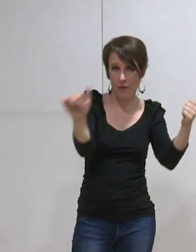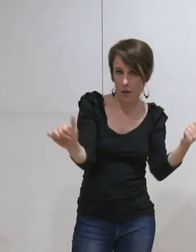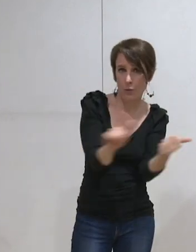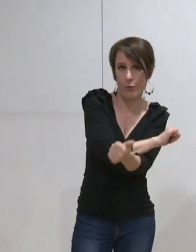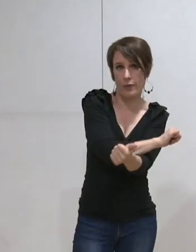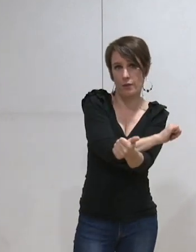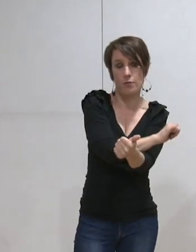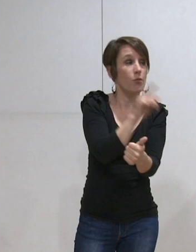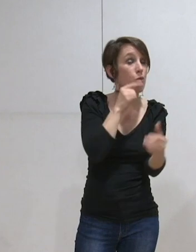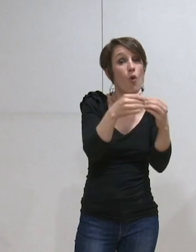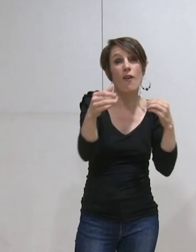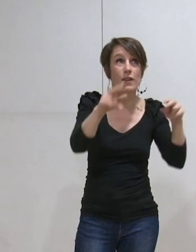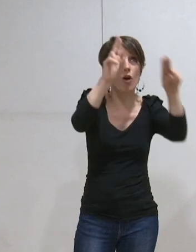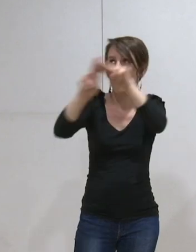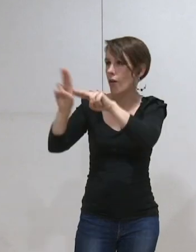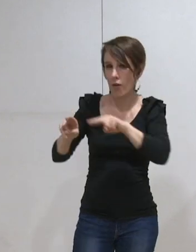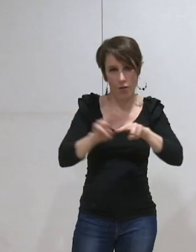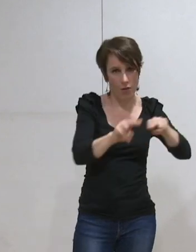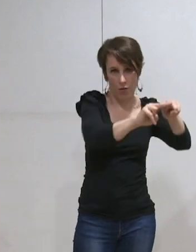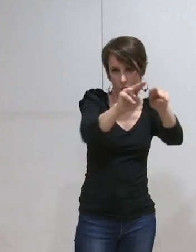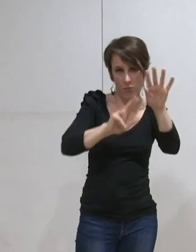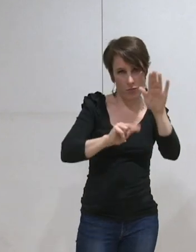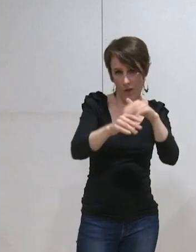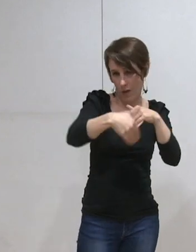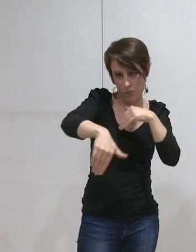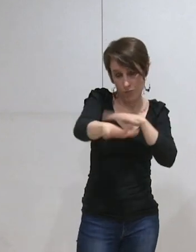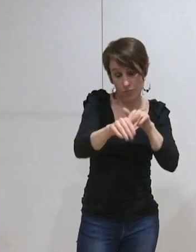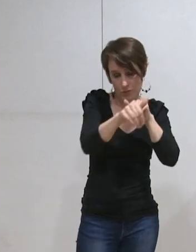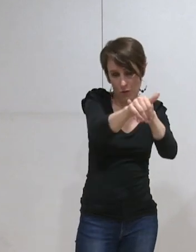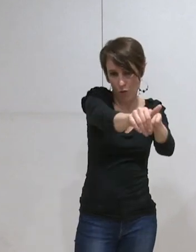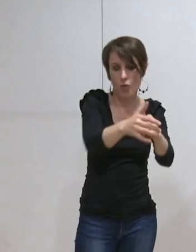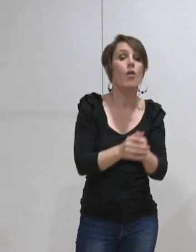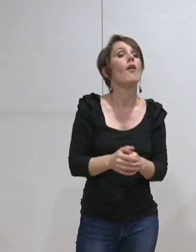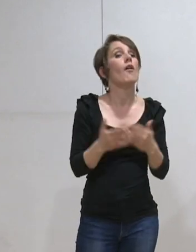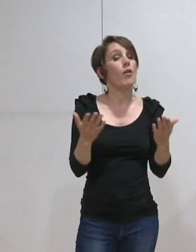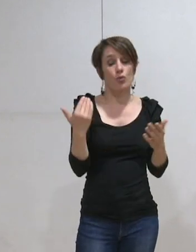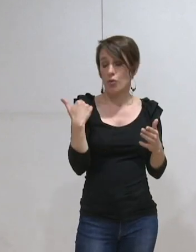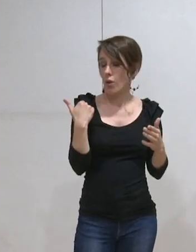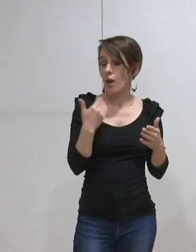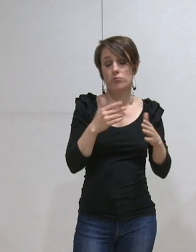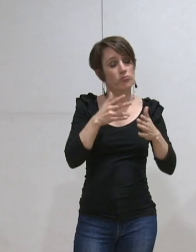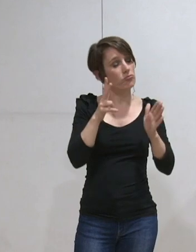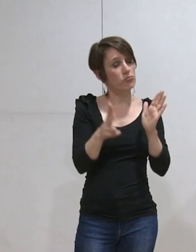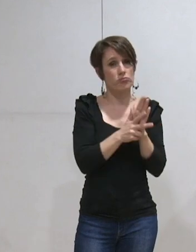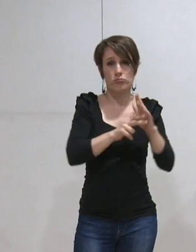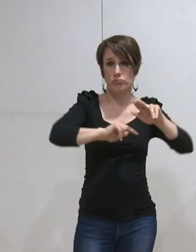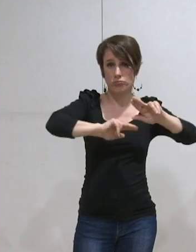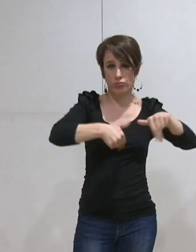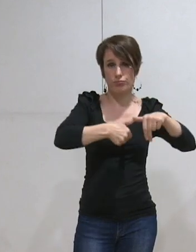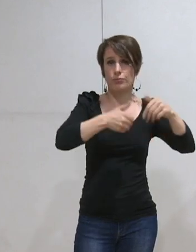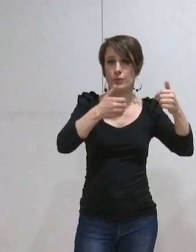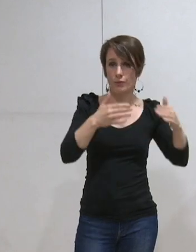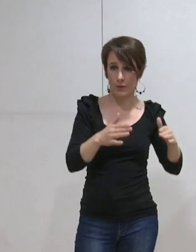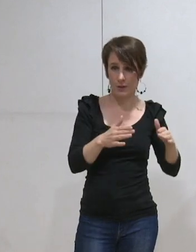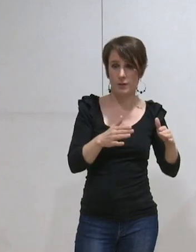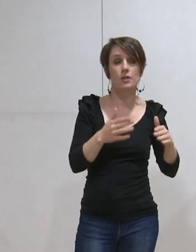Urbain de vill-eneuve il a été voté par un avenant à la convention avec l'Agence nationale de rénovation urbaine et de ses partenaires